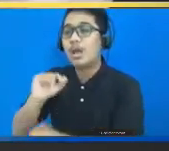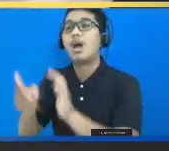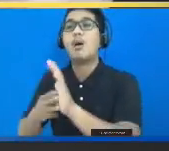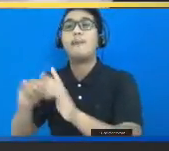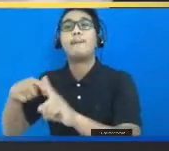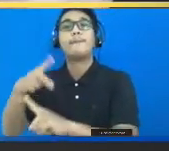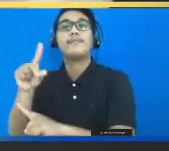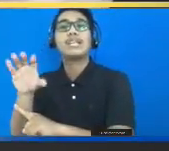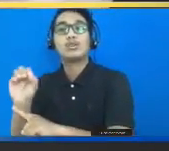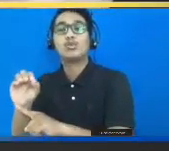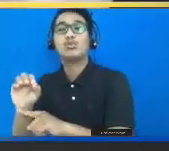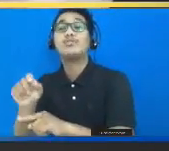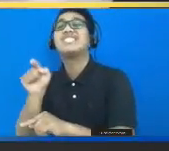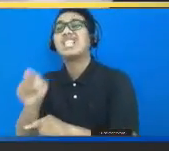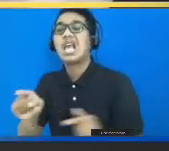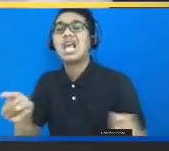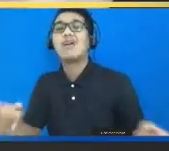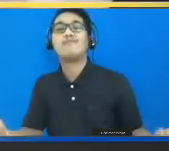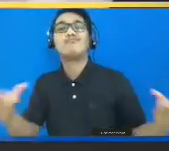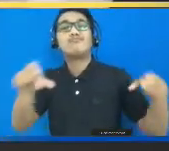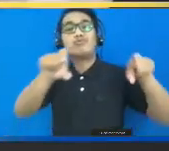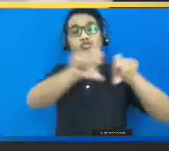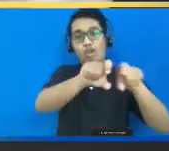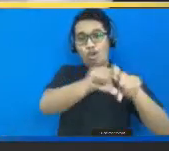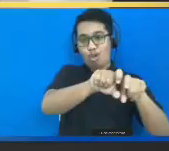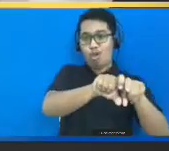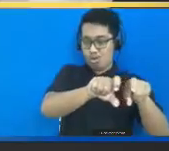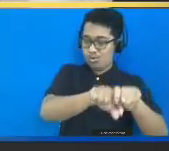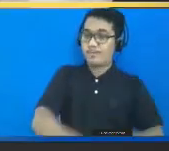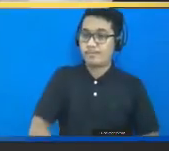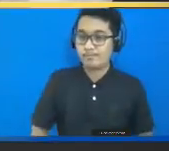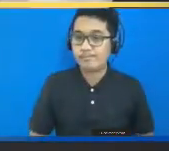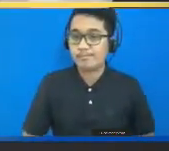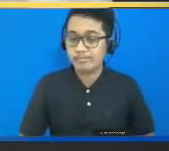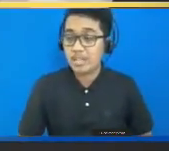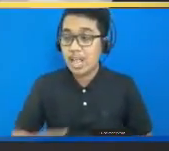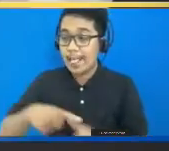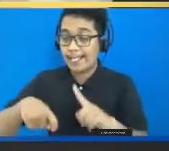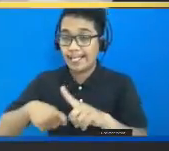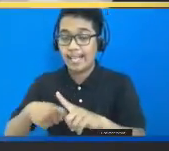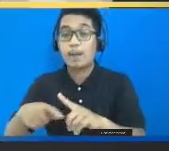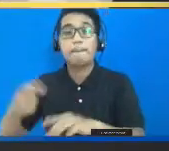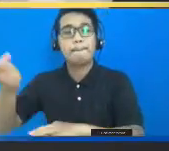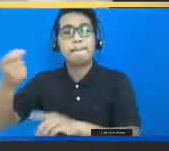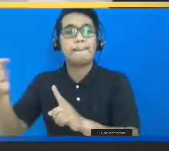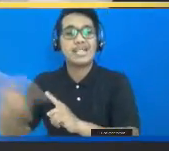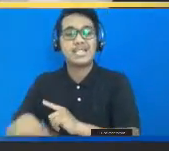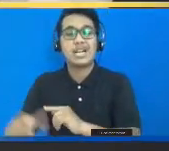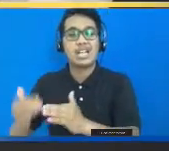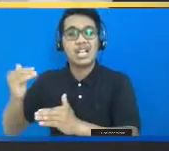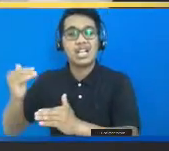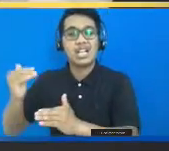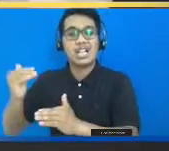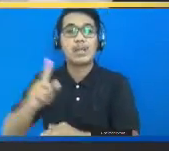jadi Mad segitu ndak bakar mereka bayar pajak texture juga bakal naik-naik ya karena struktur ekonominya